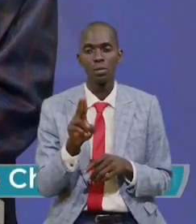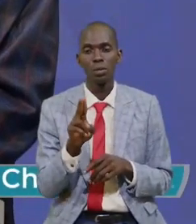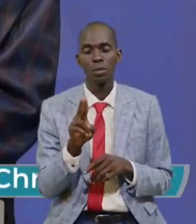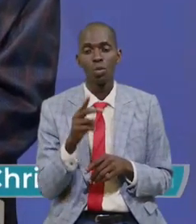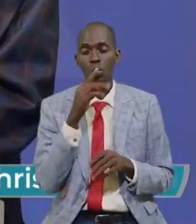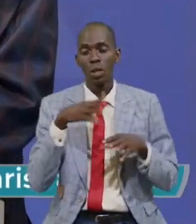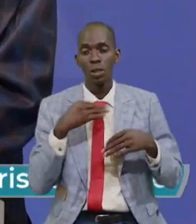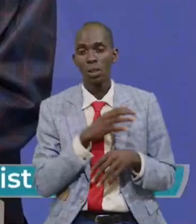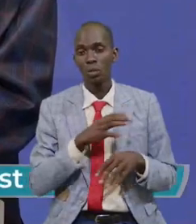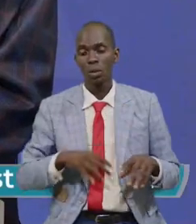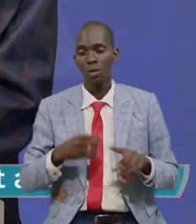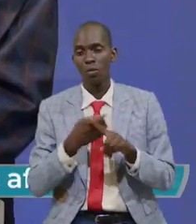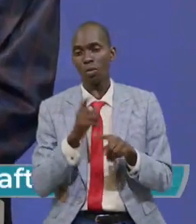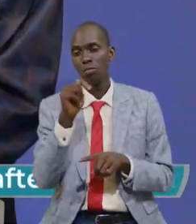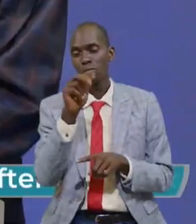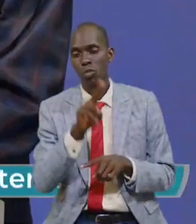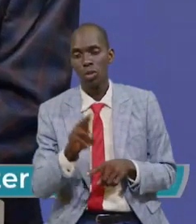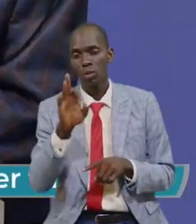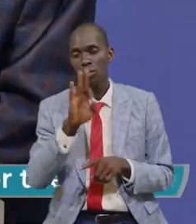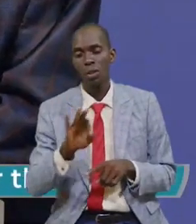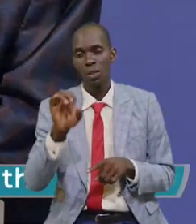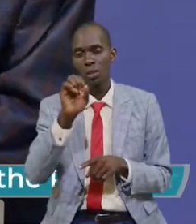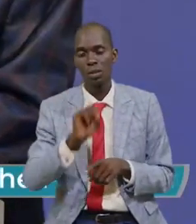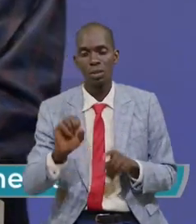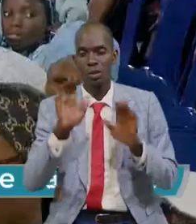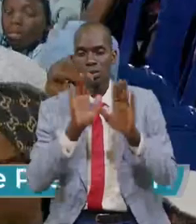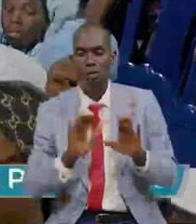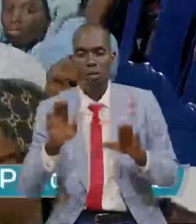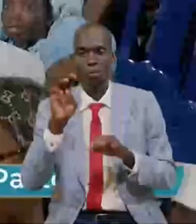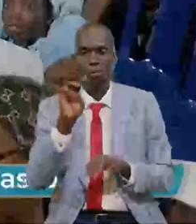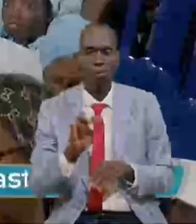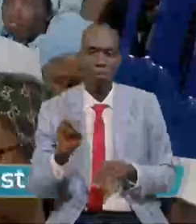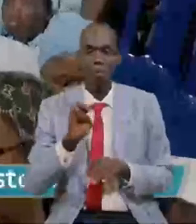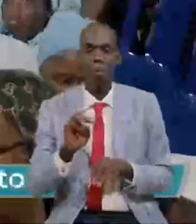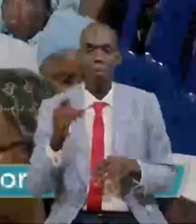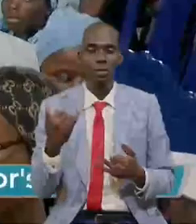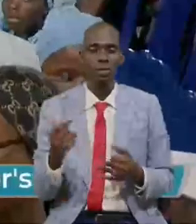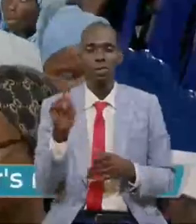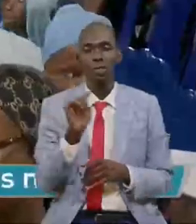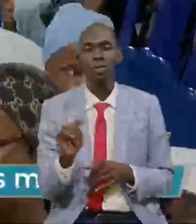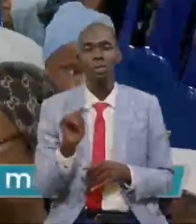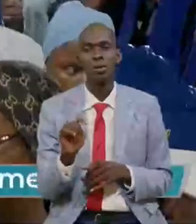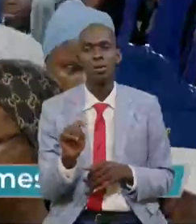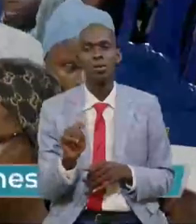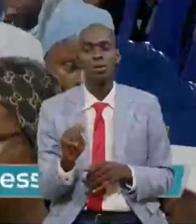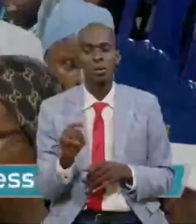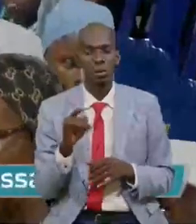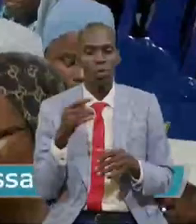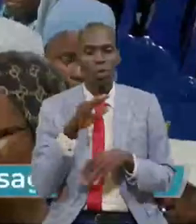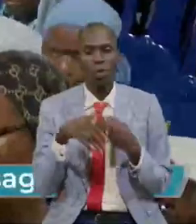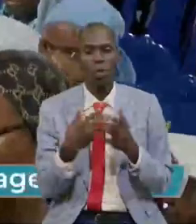Au cours de ce programme, et aussi ceux qui sont en ligne, des gens qui ont